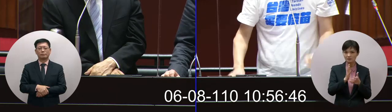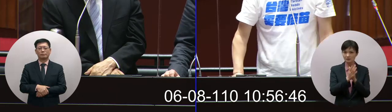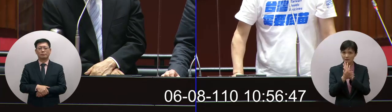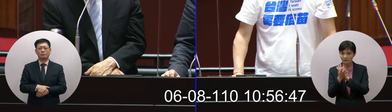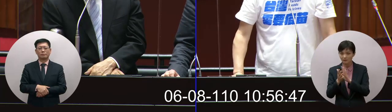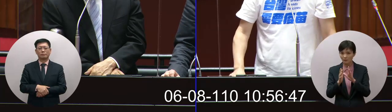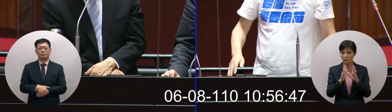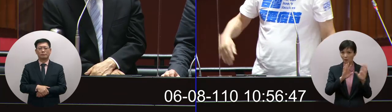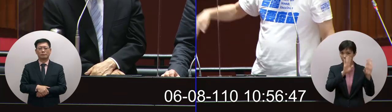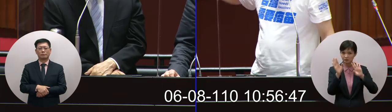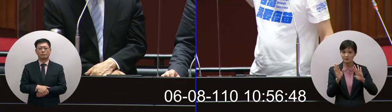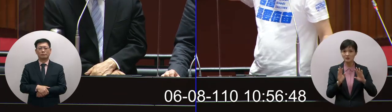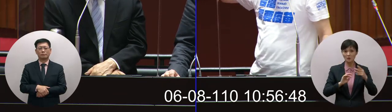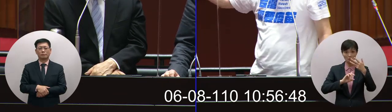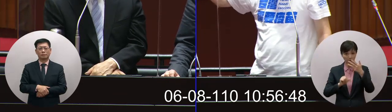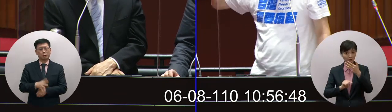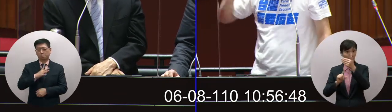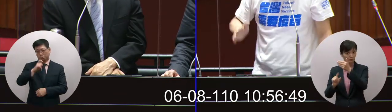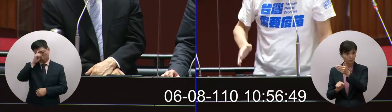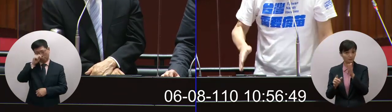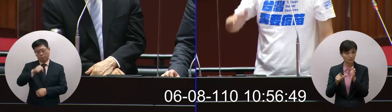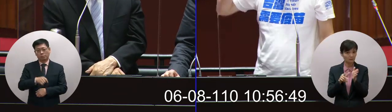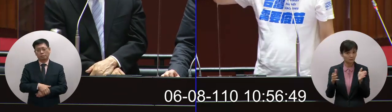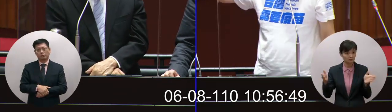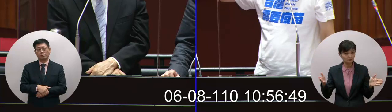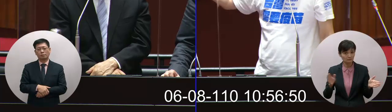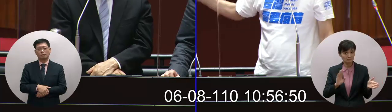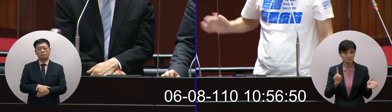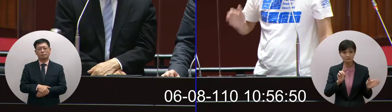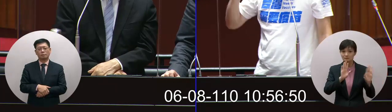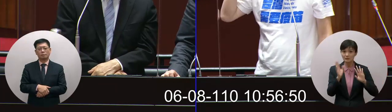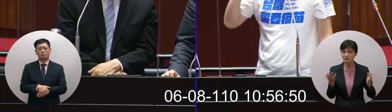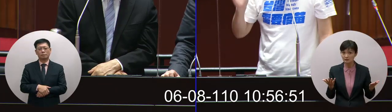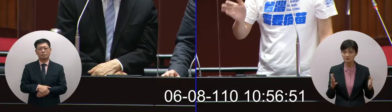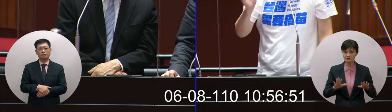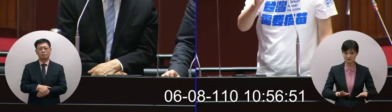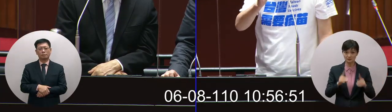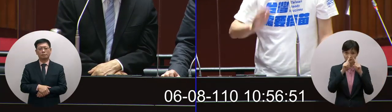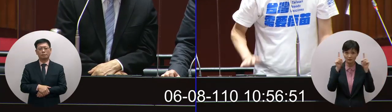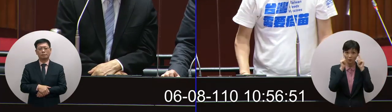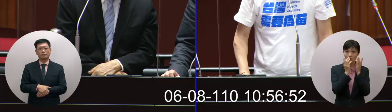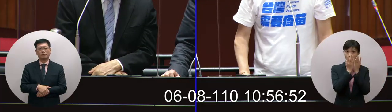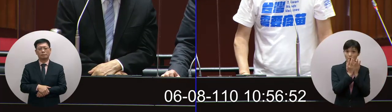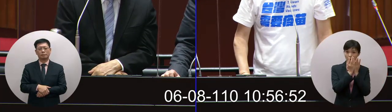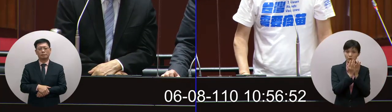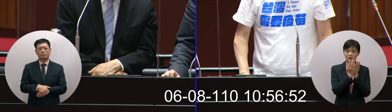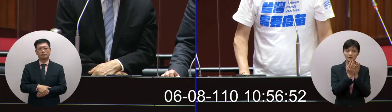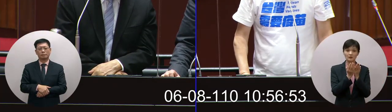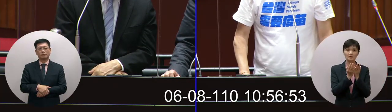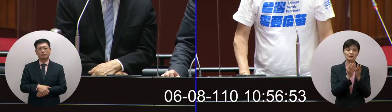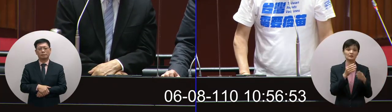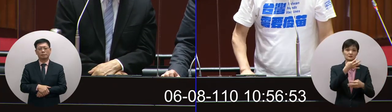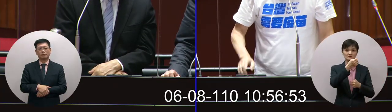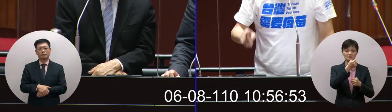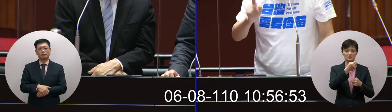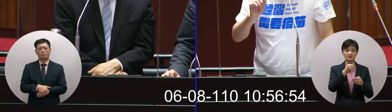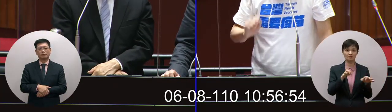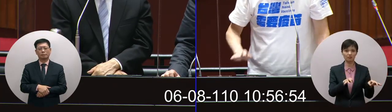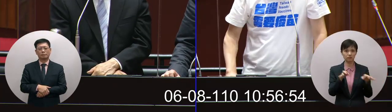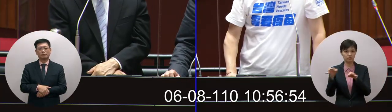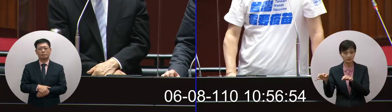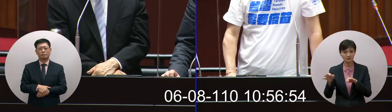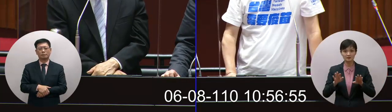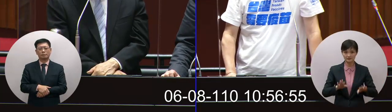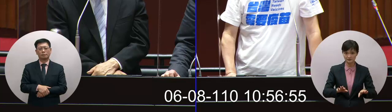到9月。 我们不希望这样。 教育部都作案，大学生要延后开学。院长，今天